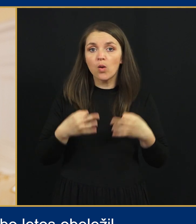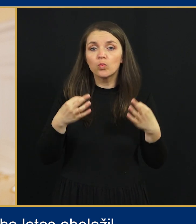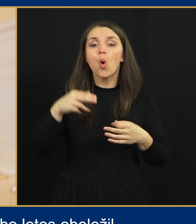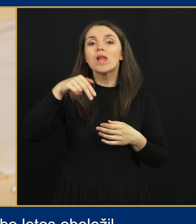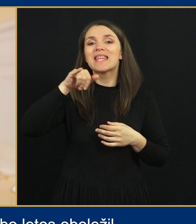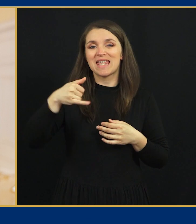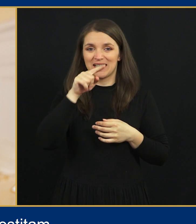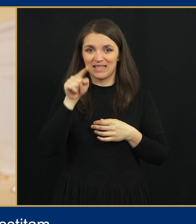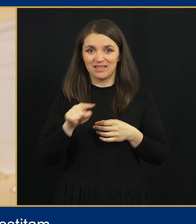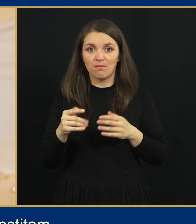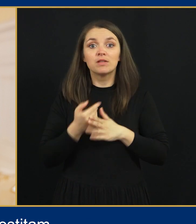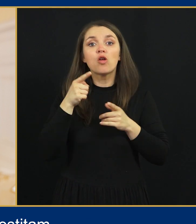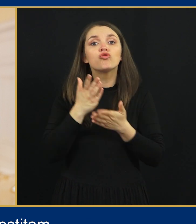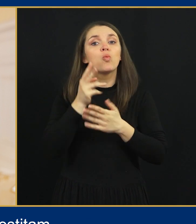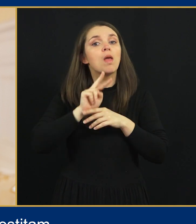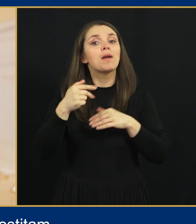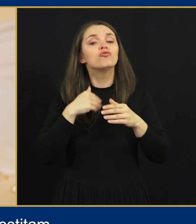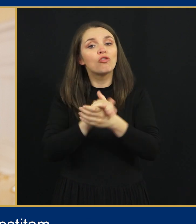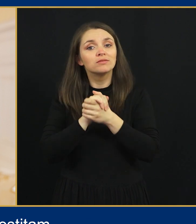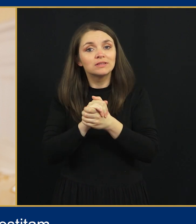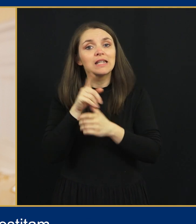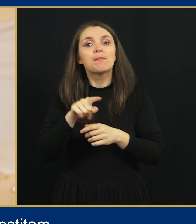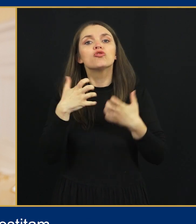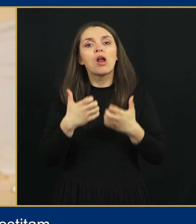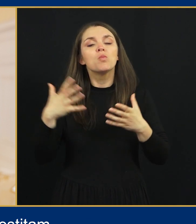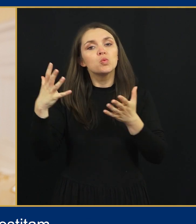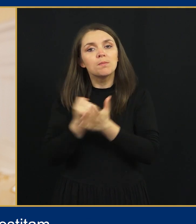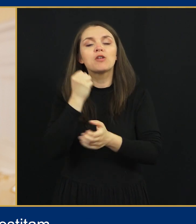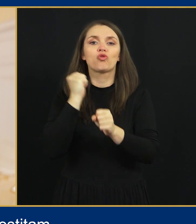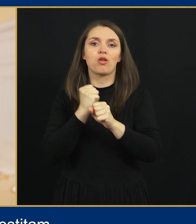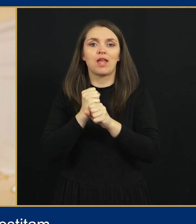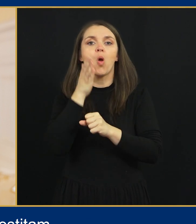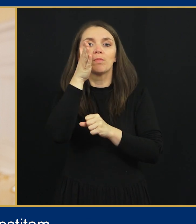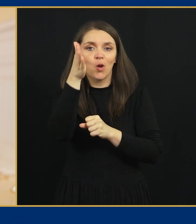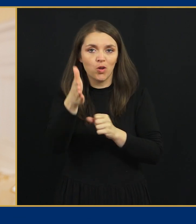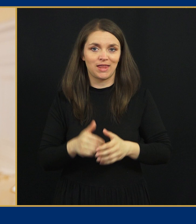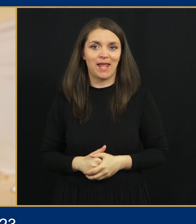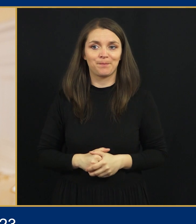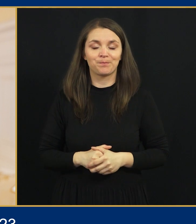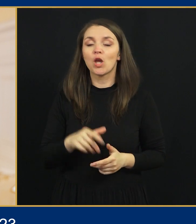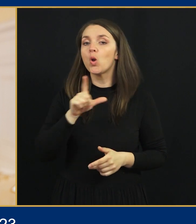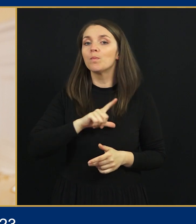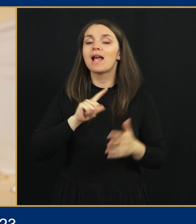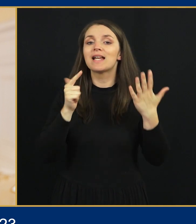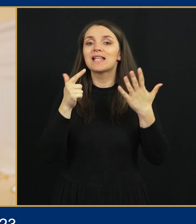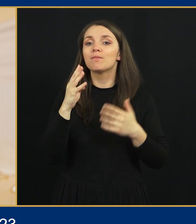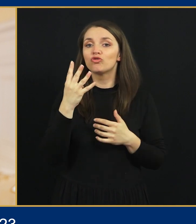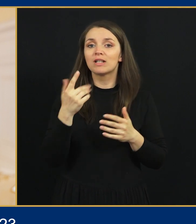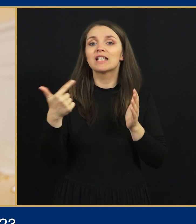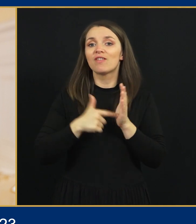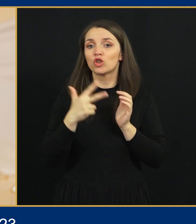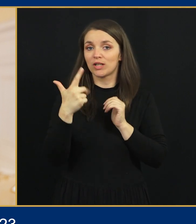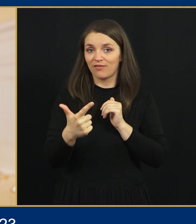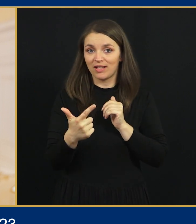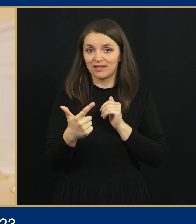zdravje, NIJZ, za kar jim že vnaprej čestitam ter jim želim uspešno delo v prihodnje. Ljubljana, 7.